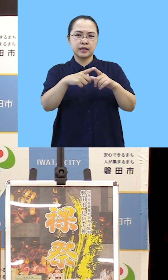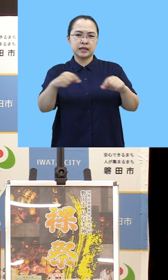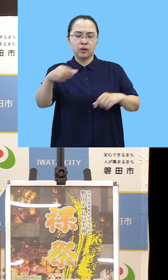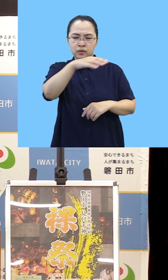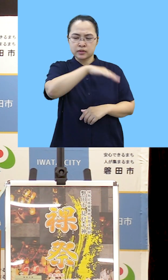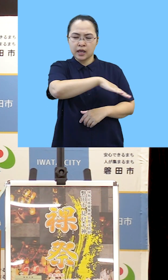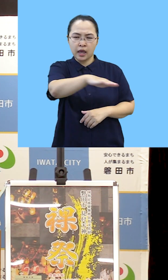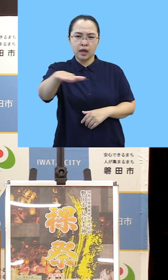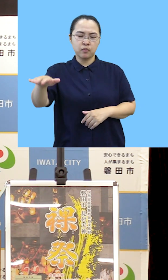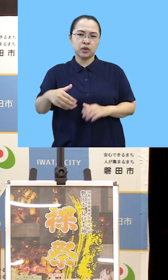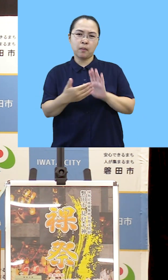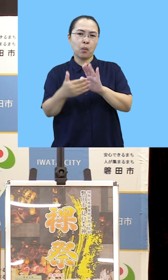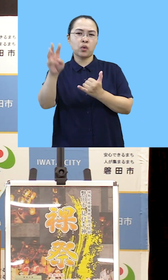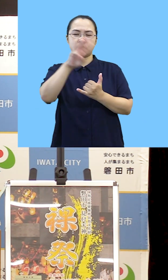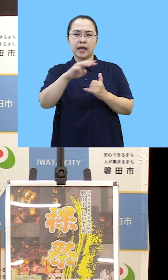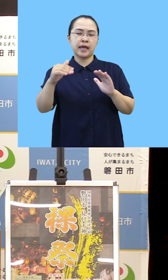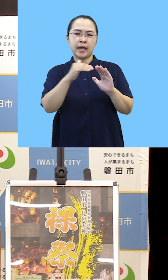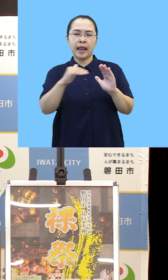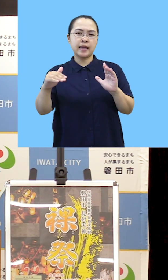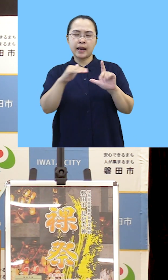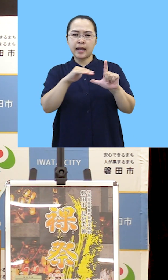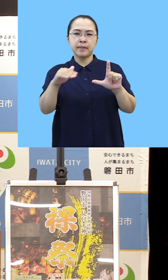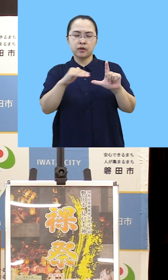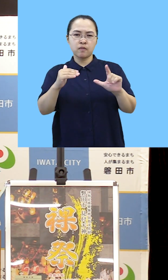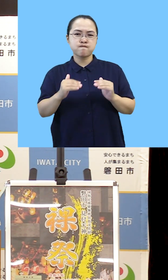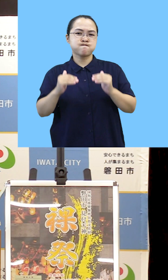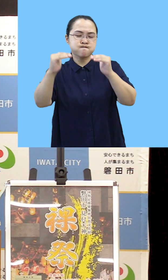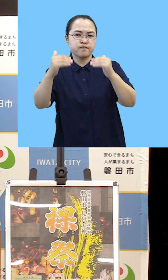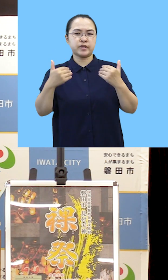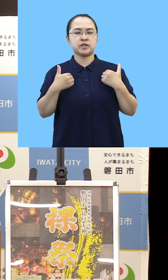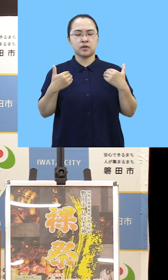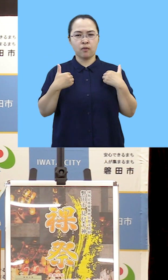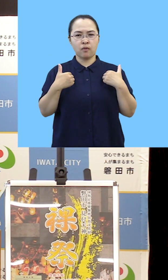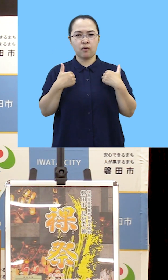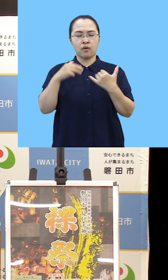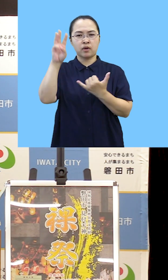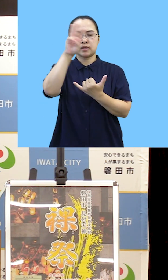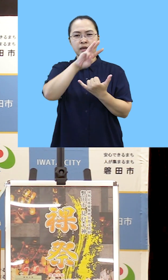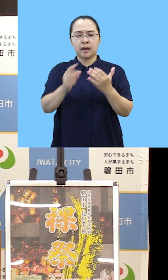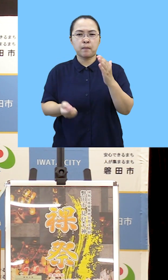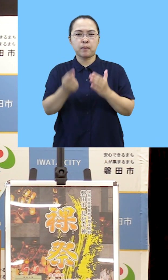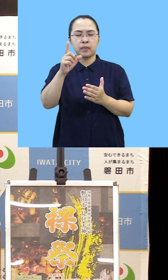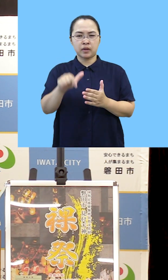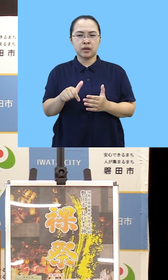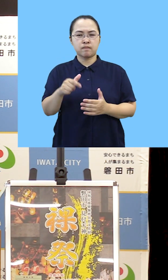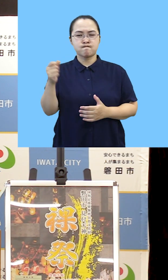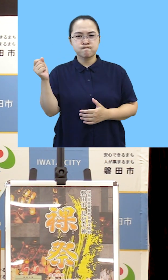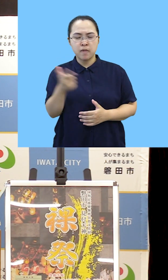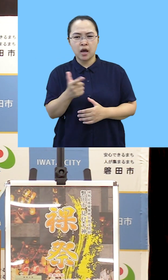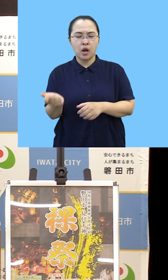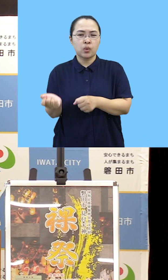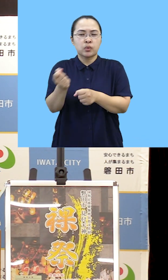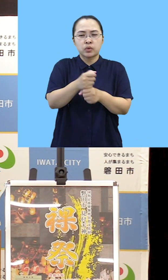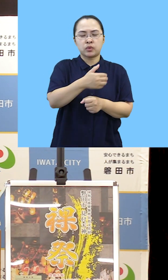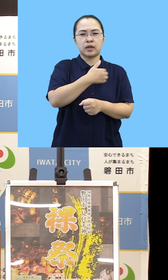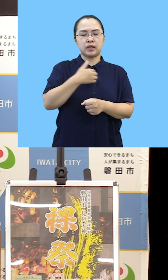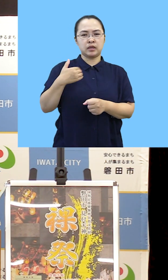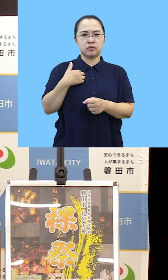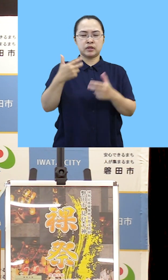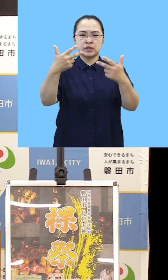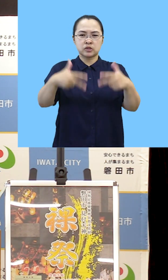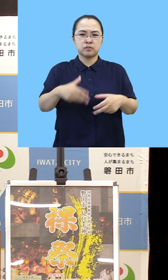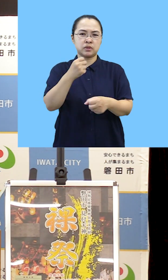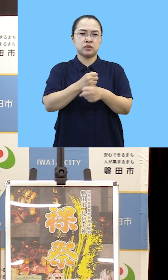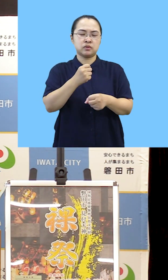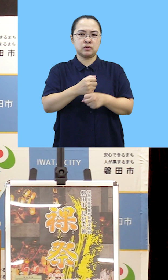でやっぱり防災レベルを高めていかなきゃいけないし、災害が起こったときに一刻も早く復旧できるような仕組みを整えていかなくちゃい